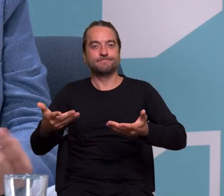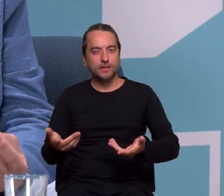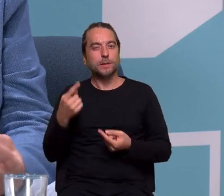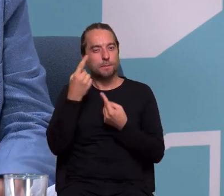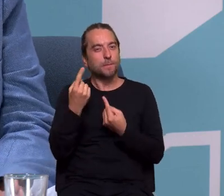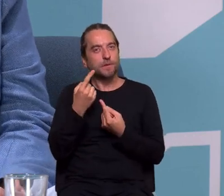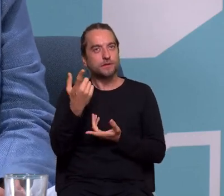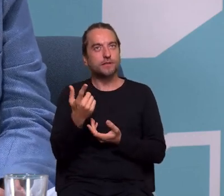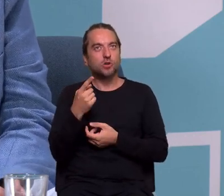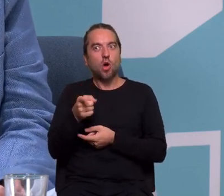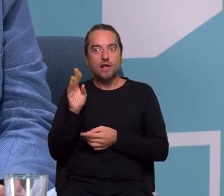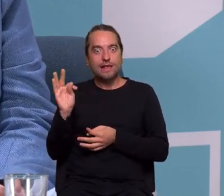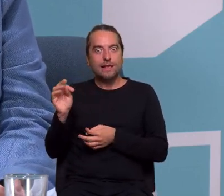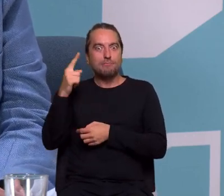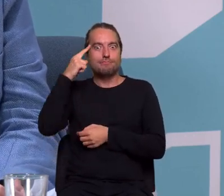takiej pamięci